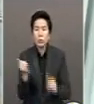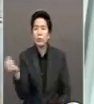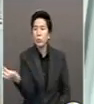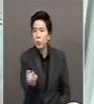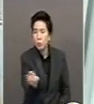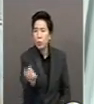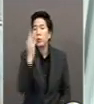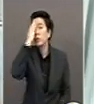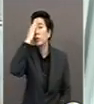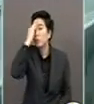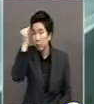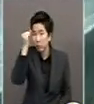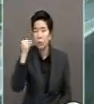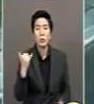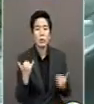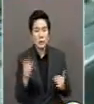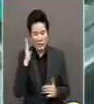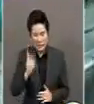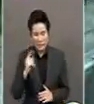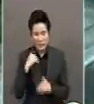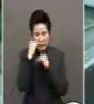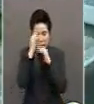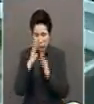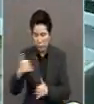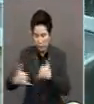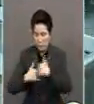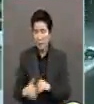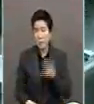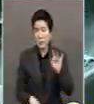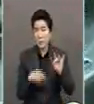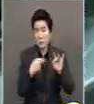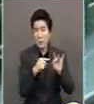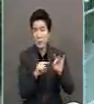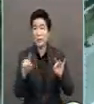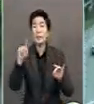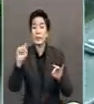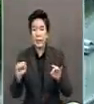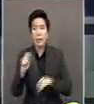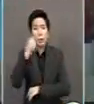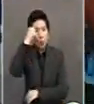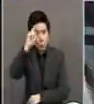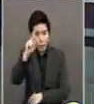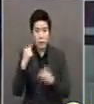ากเป้าหมายที่รฟม.คาดการว่าจะมีผู้มาใช้บริการที่ 80,000 ถึง 100,000 คนต่อวัน